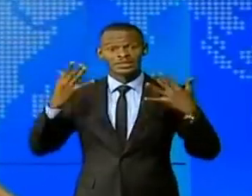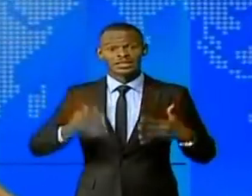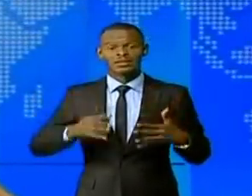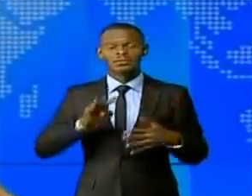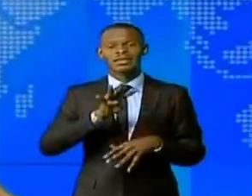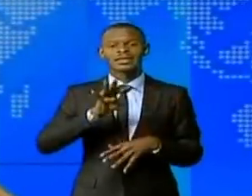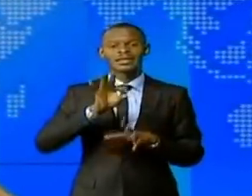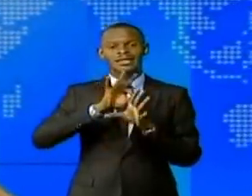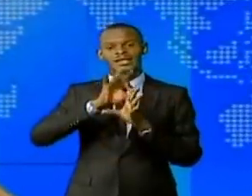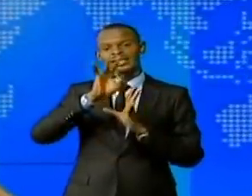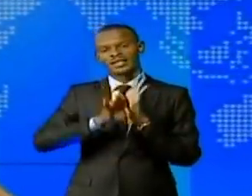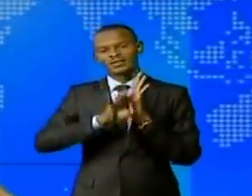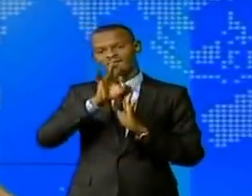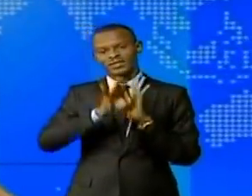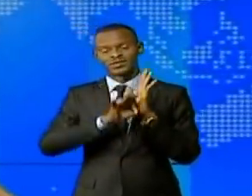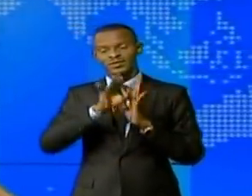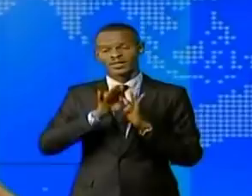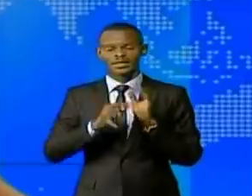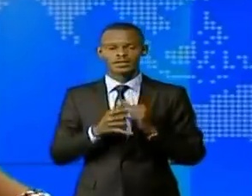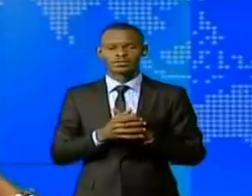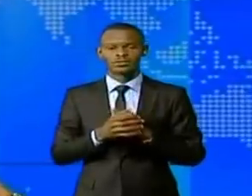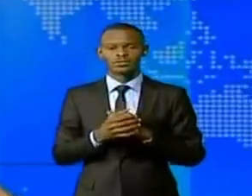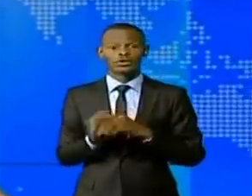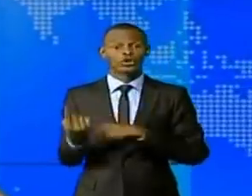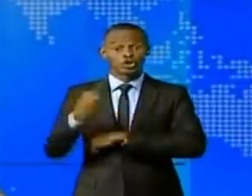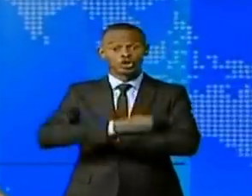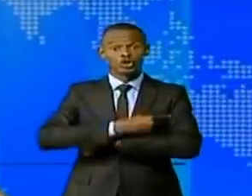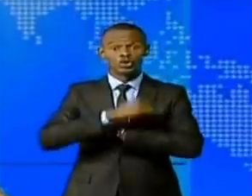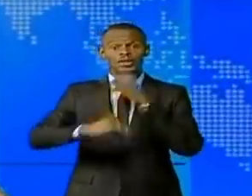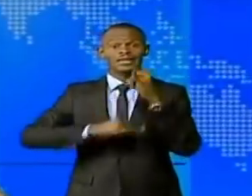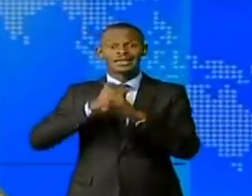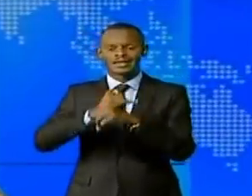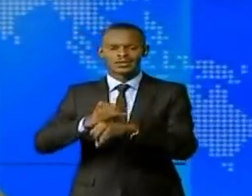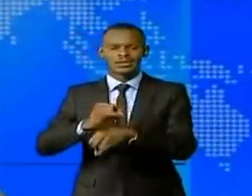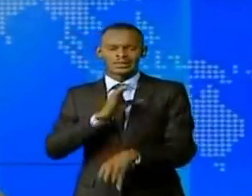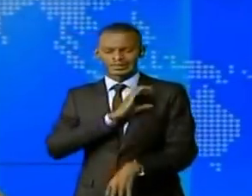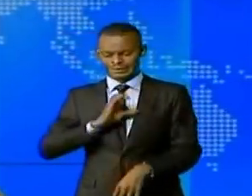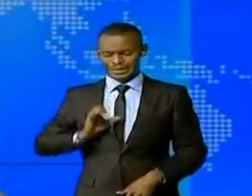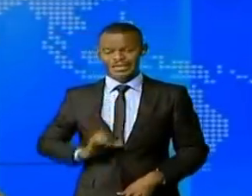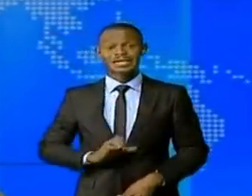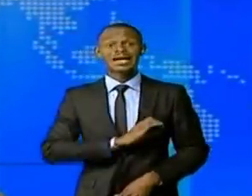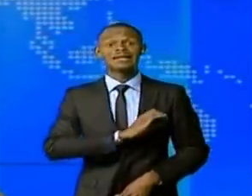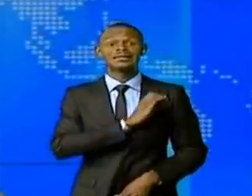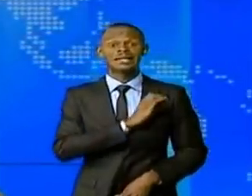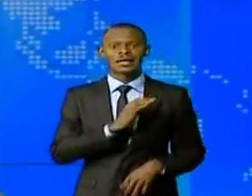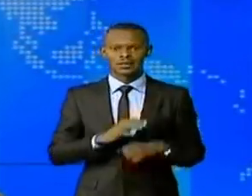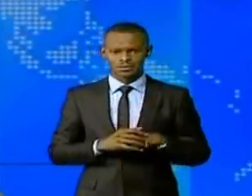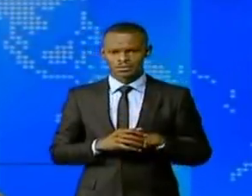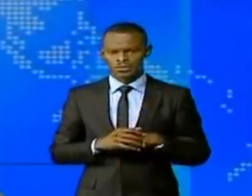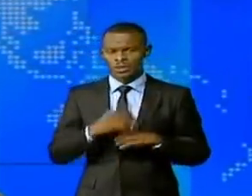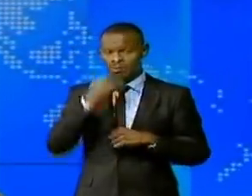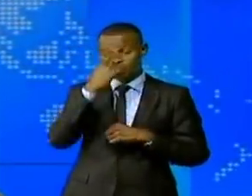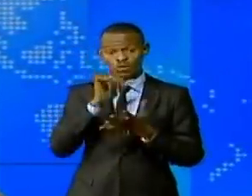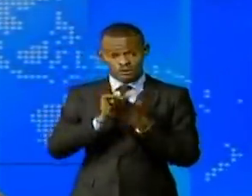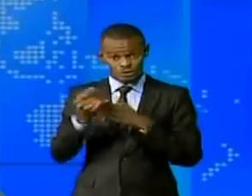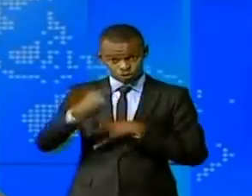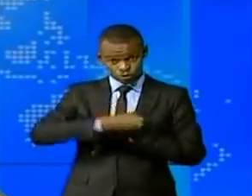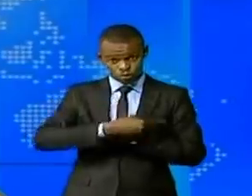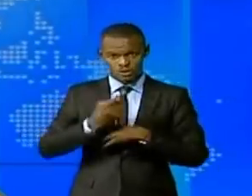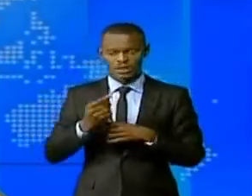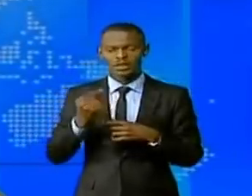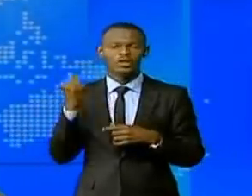journée internationale du cancer. À cette occasion, un docteur congolais cancérologue explique l'impact de